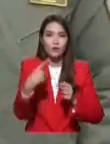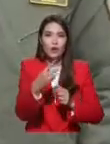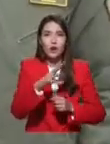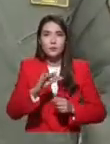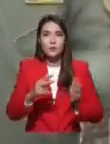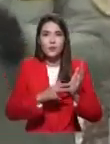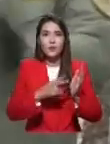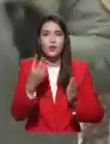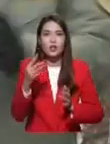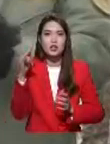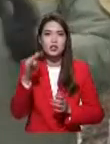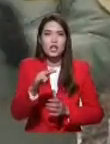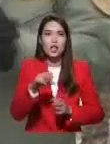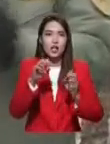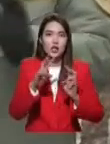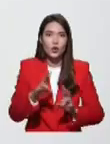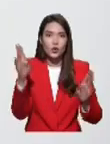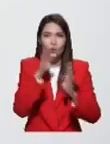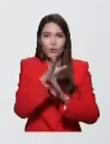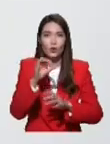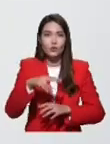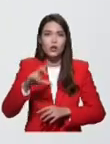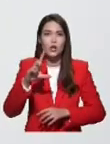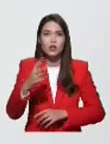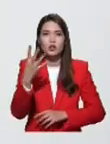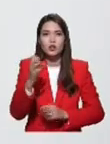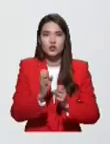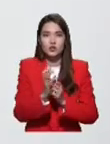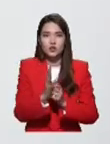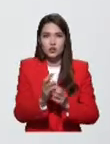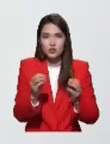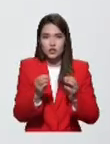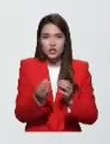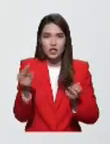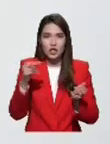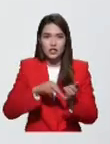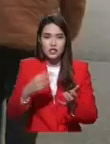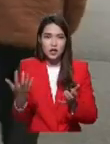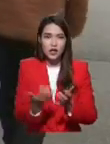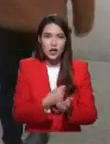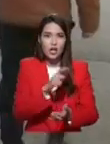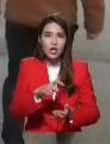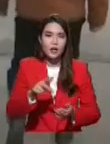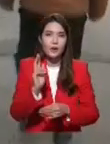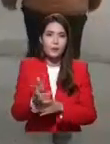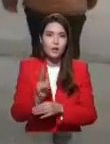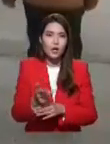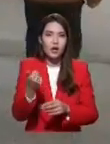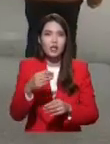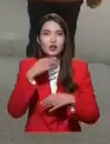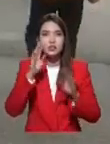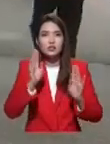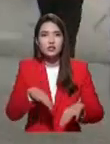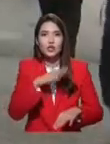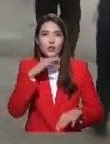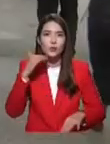4 самолета. Легкие воздушные суда Л-410 стали настоящей находкой как для курсантов, так и для преподавателей. Им достаточно